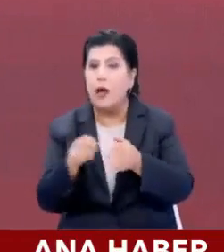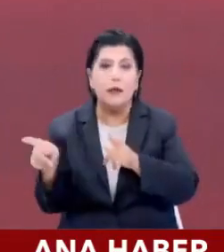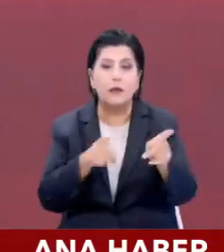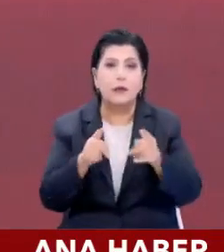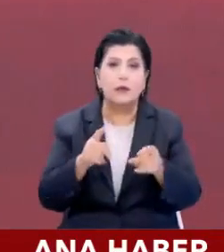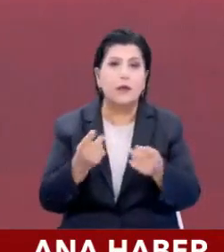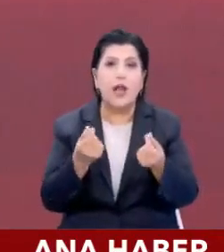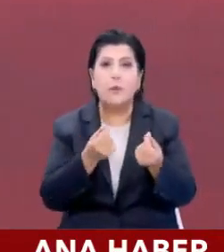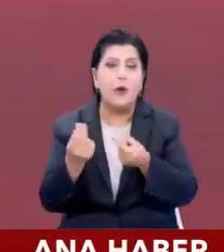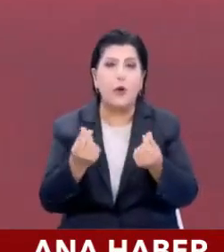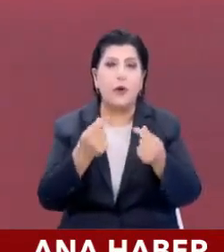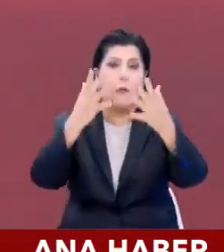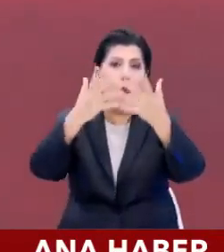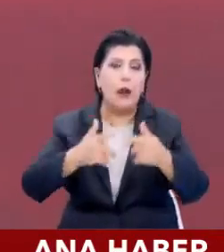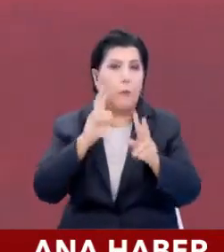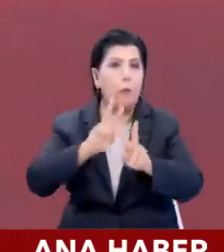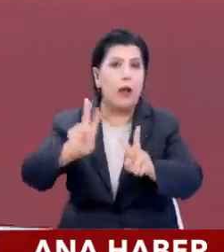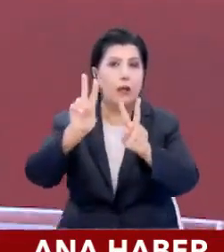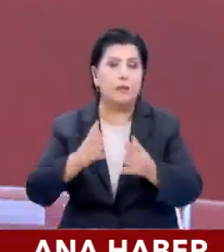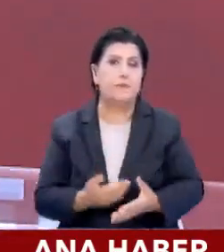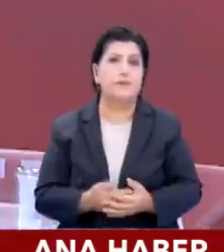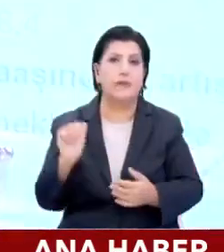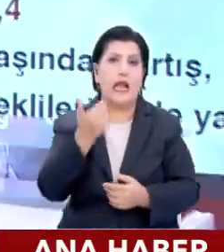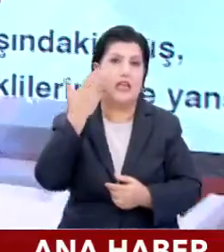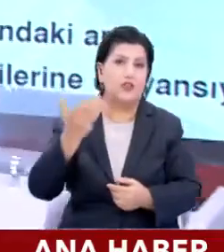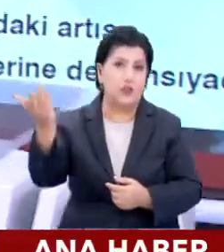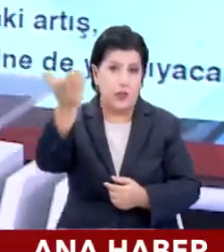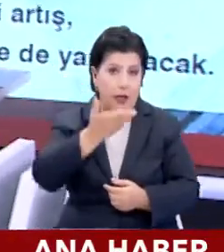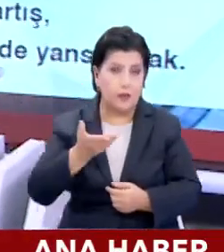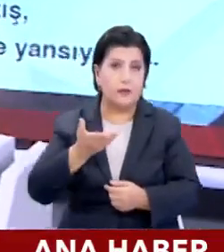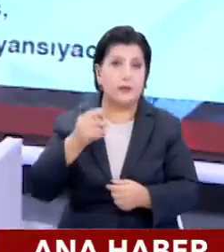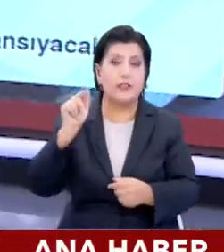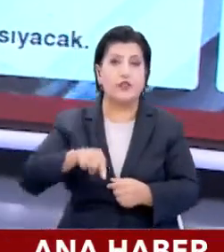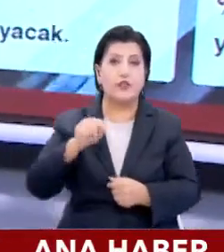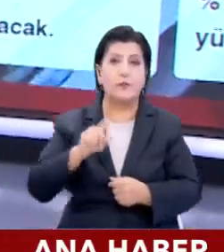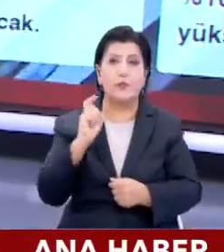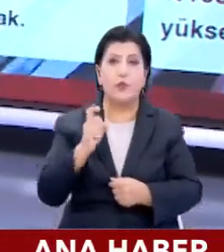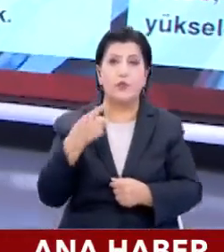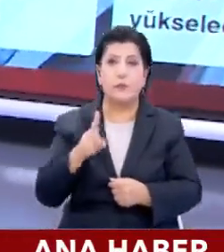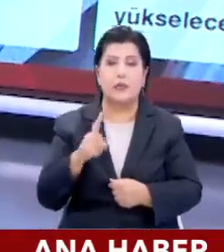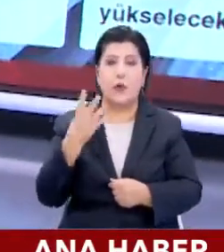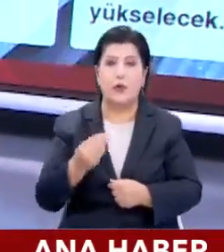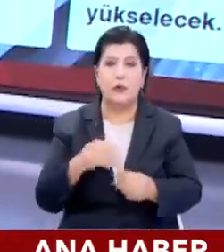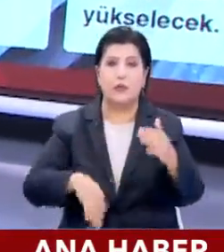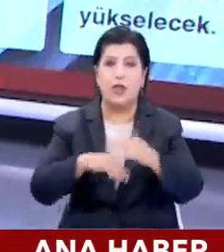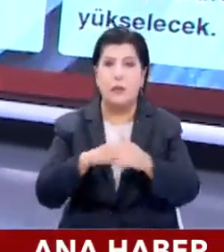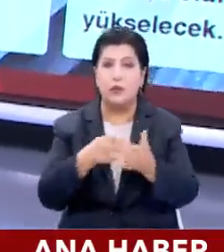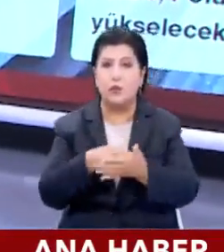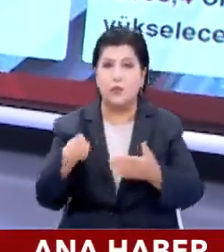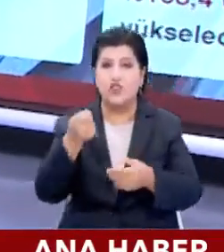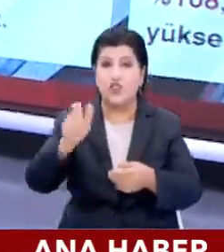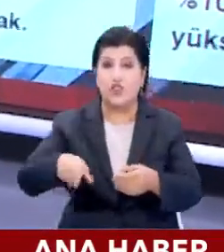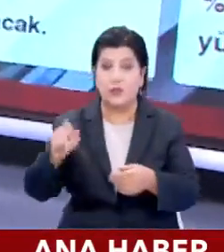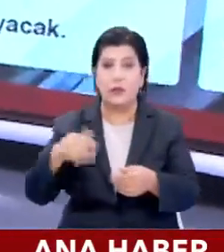falan ne kadar olacak bir rakamlarla bakalım Onlara hep birlikte Değerli seyirciler Evet şimdi yaklaşık 9000 lira olan taban ücret